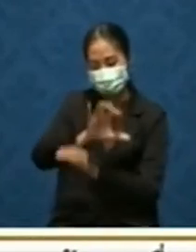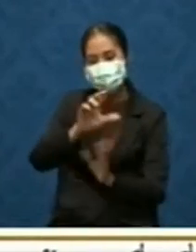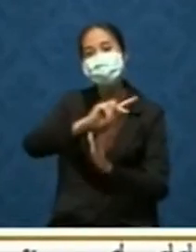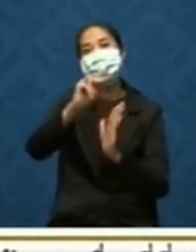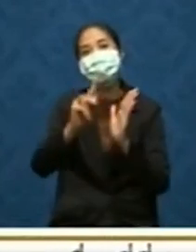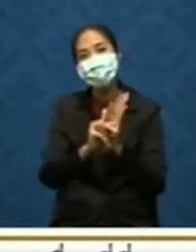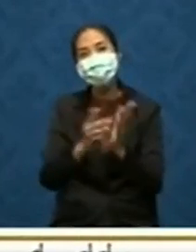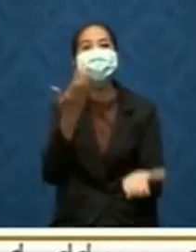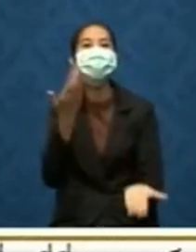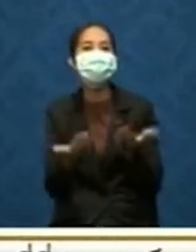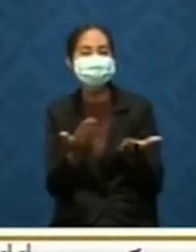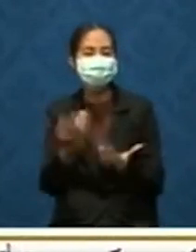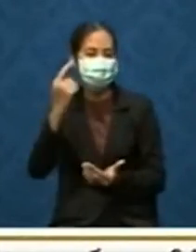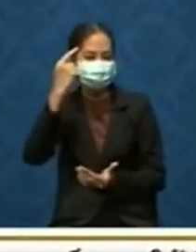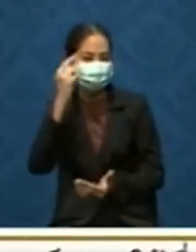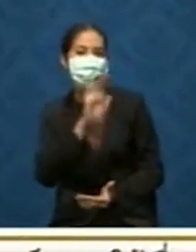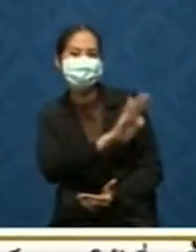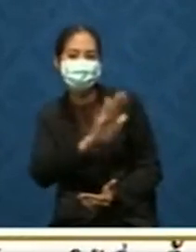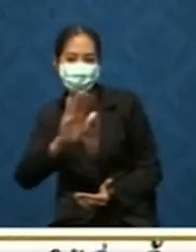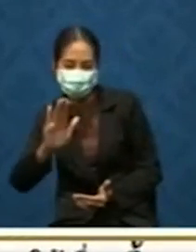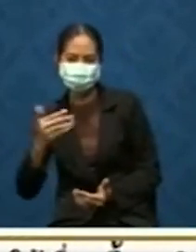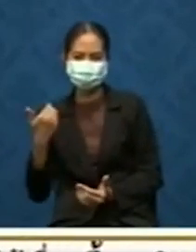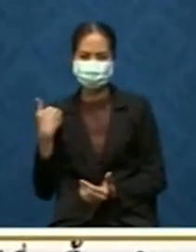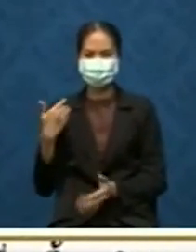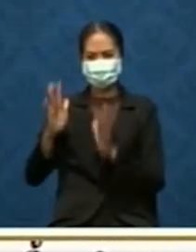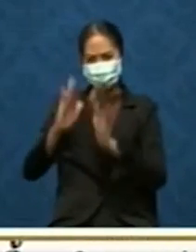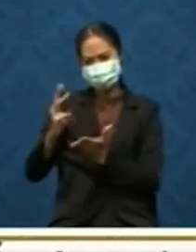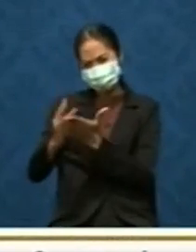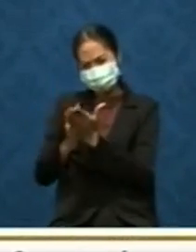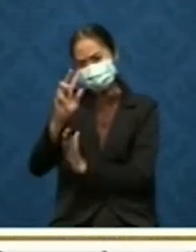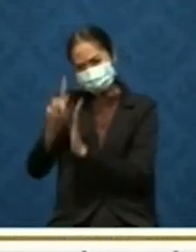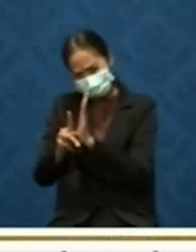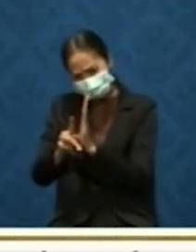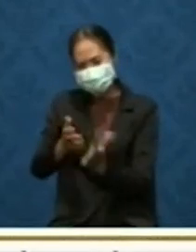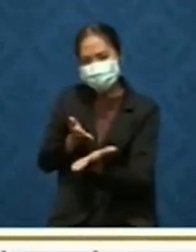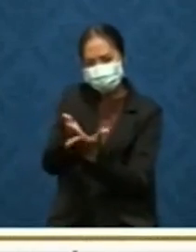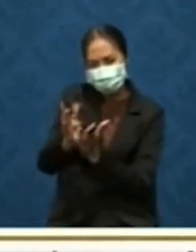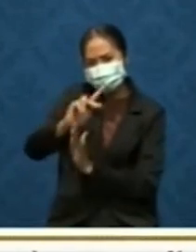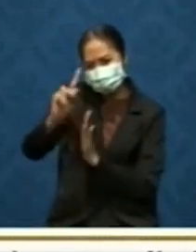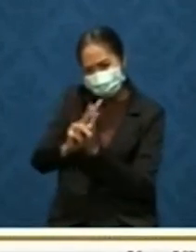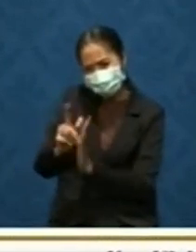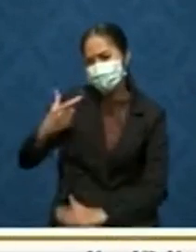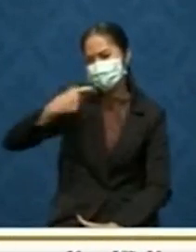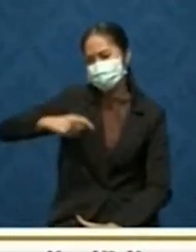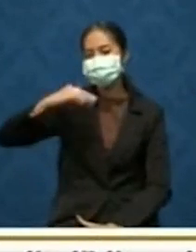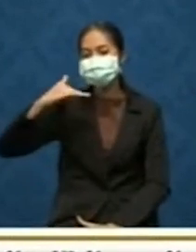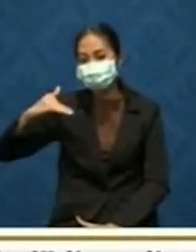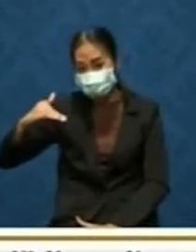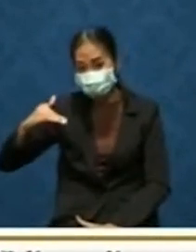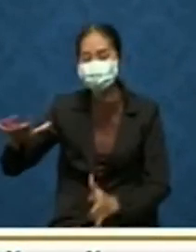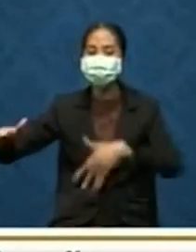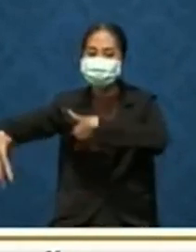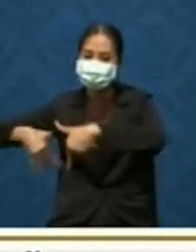ดุลพินิจรายกรณีจนถูกตั้งคำถามจากนักวิชาการนักกฎหมายทนายความภาคประชาสังคม